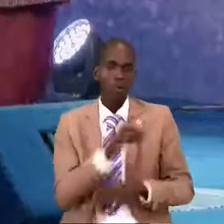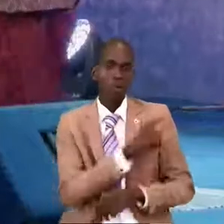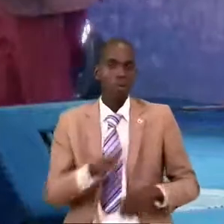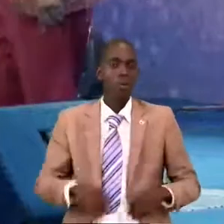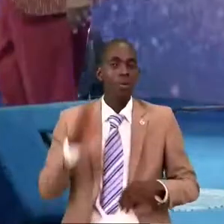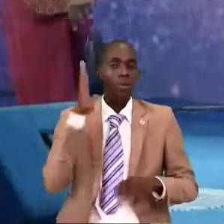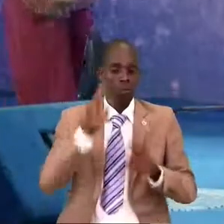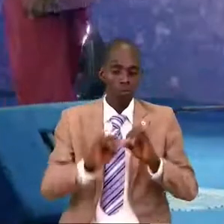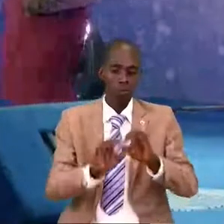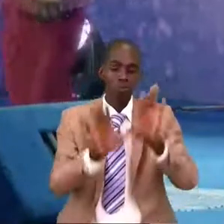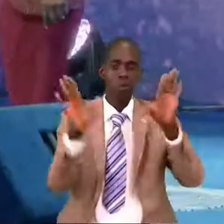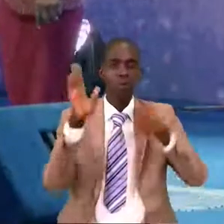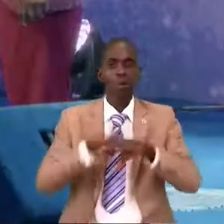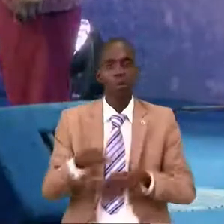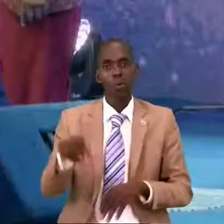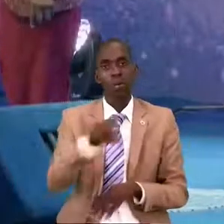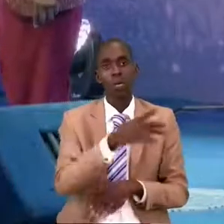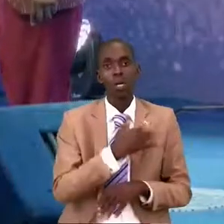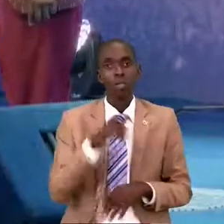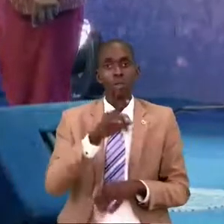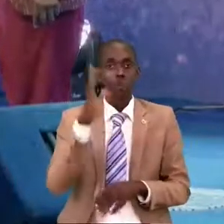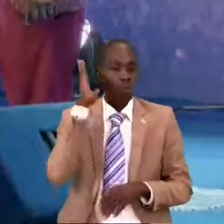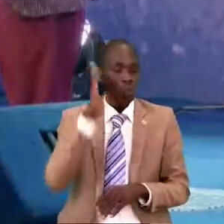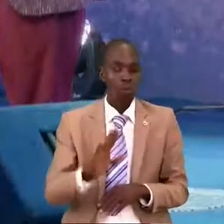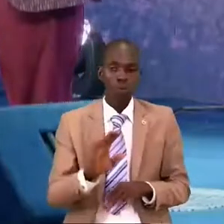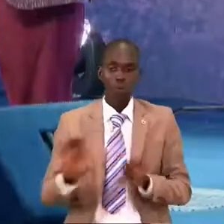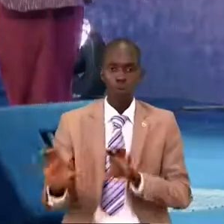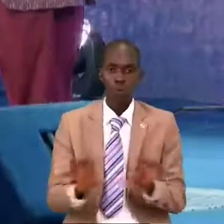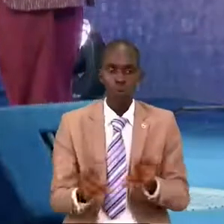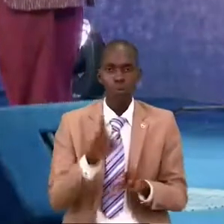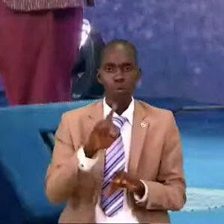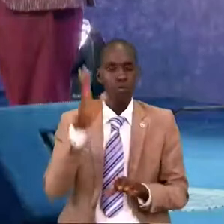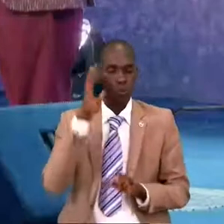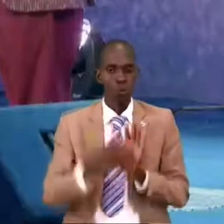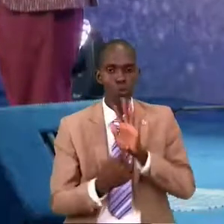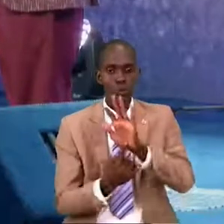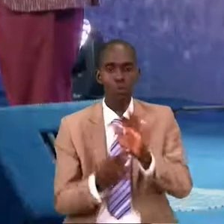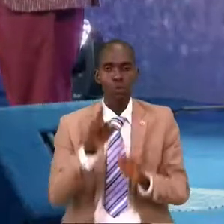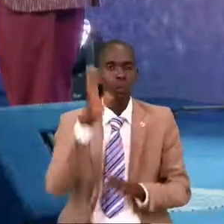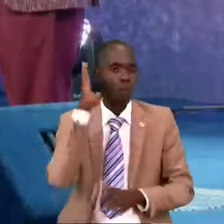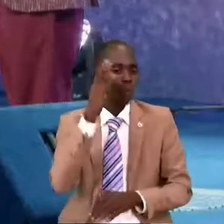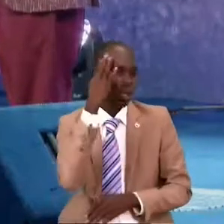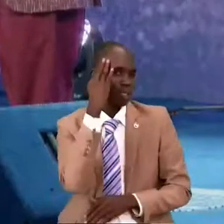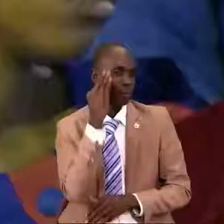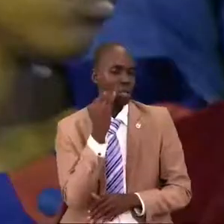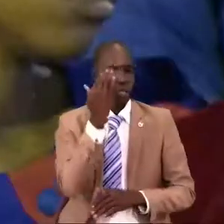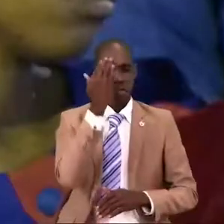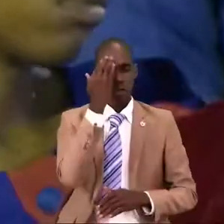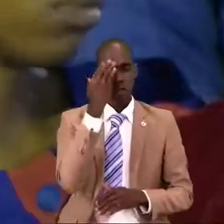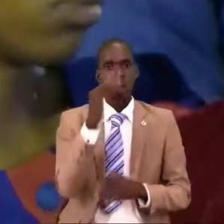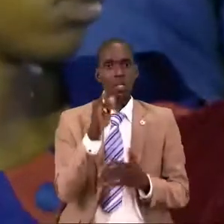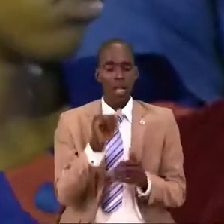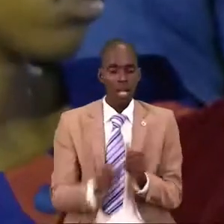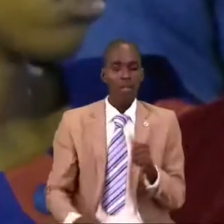allez expérimenter jour après jour ce qui est bon, acceptable et agréable